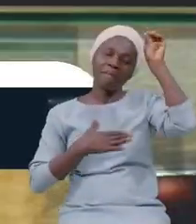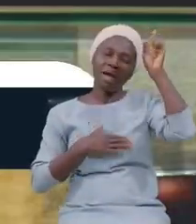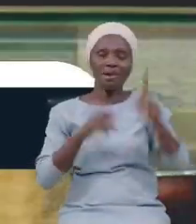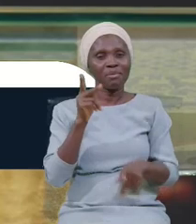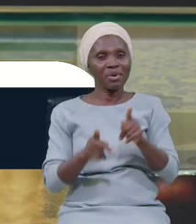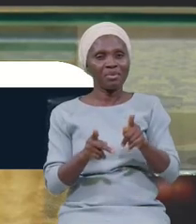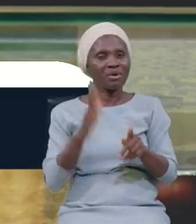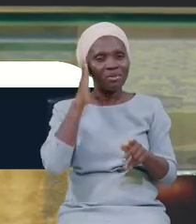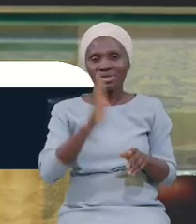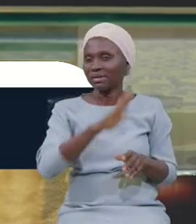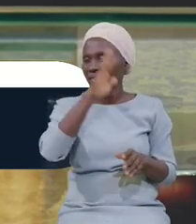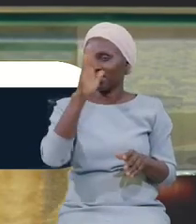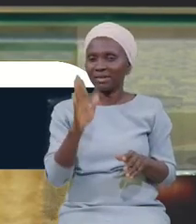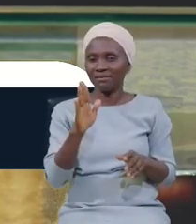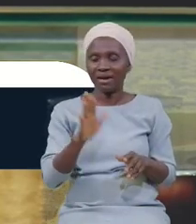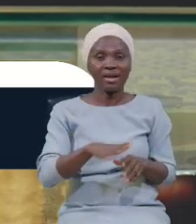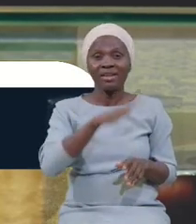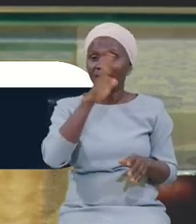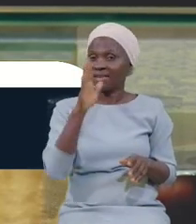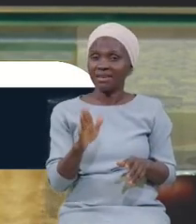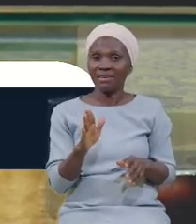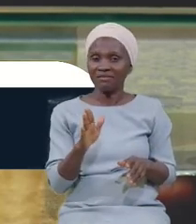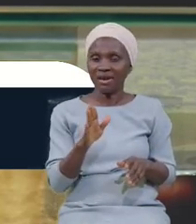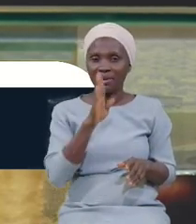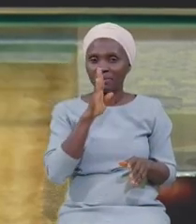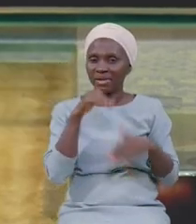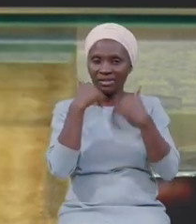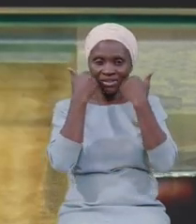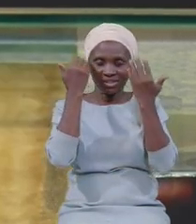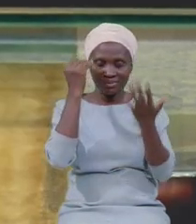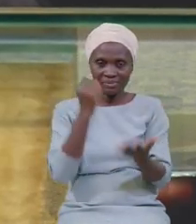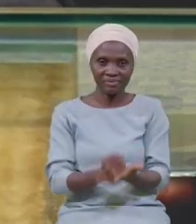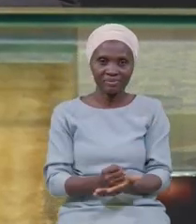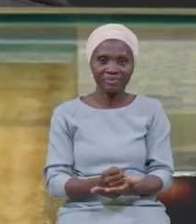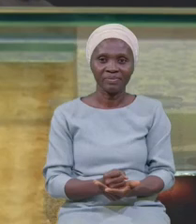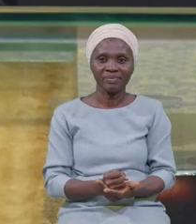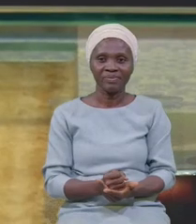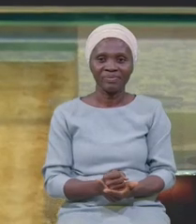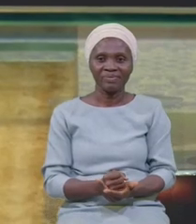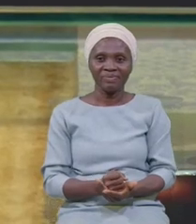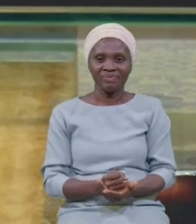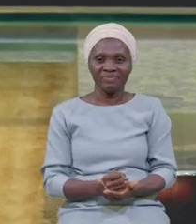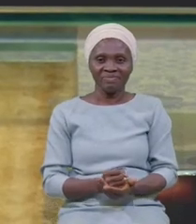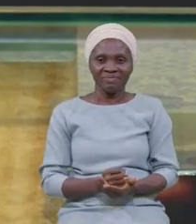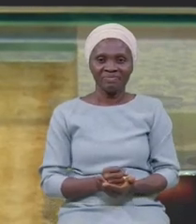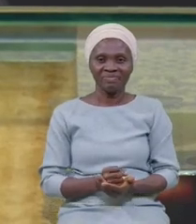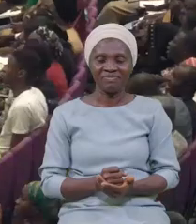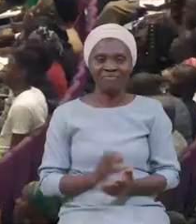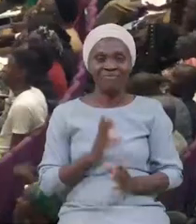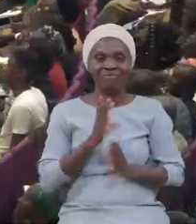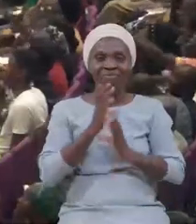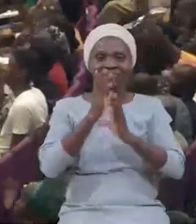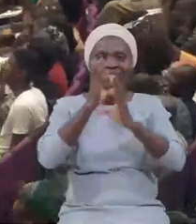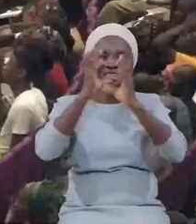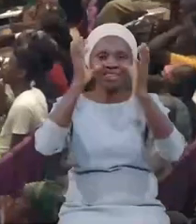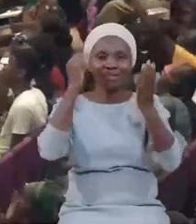plus jamais, jamais, jamais dans la confusion. Quelqu'un crie Amen.